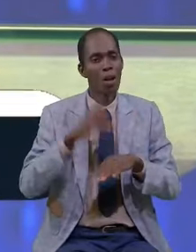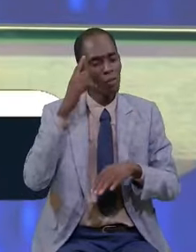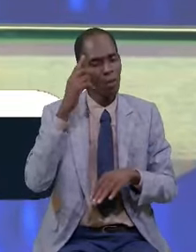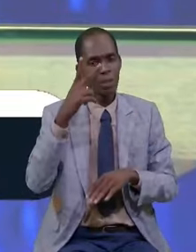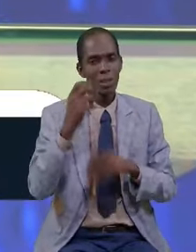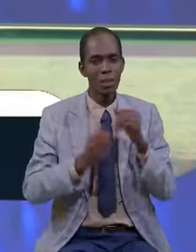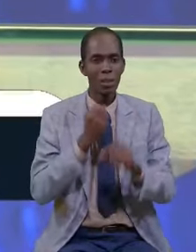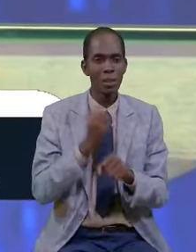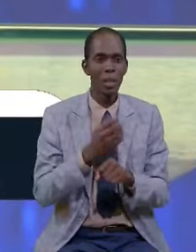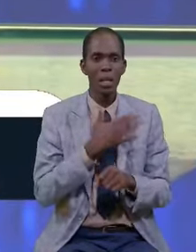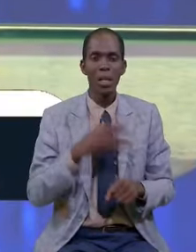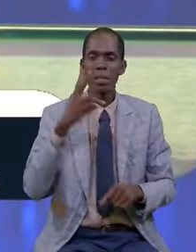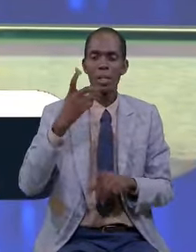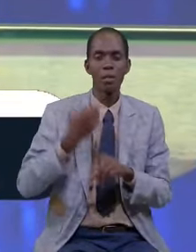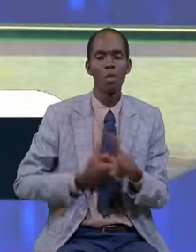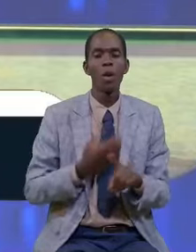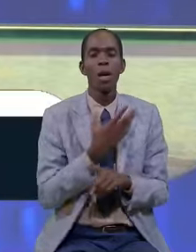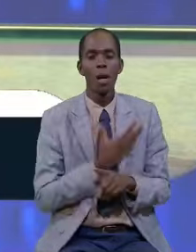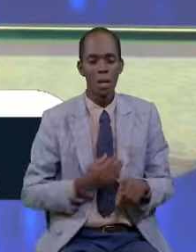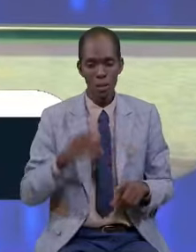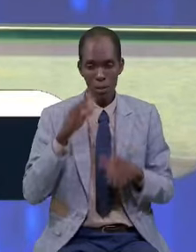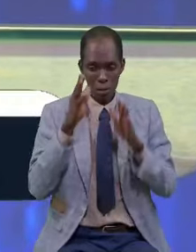la terre pendant 3 ans et 6 mois.